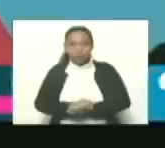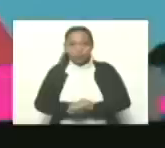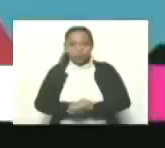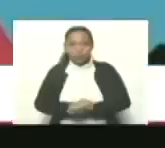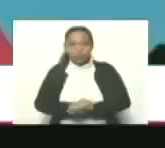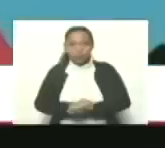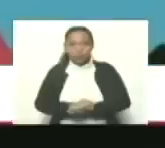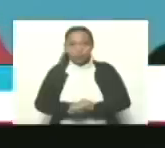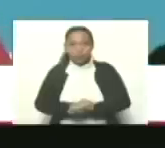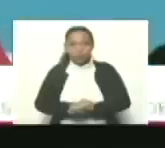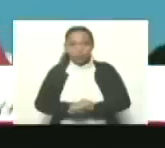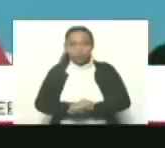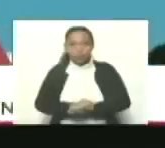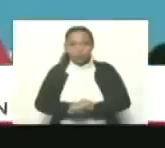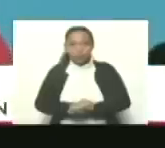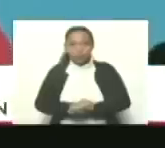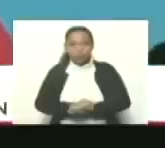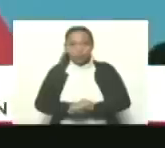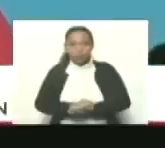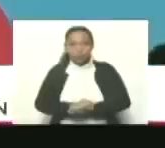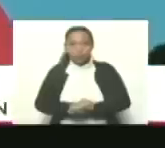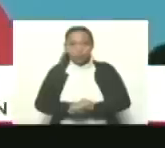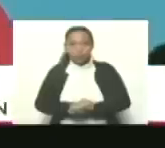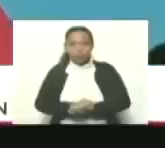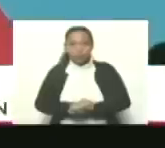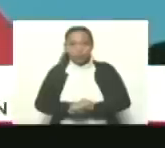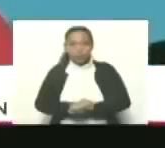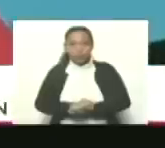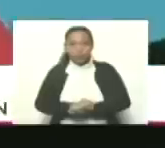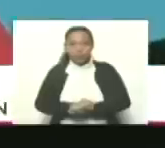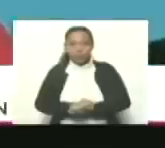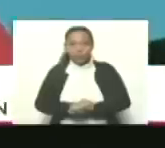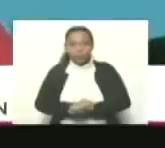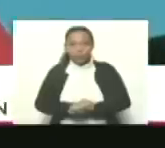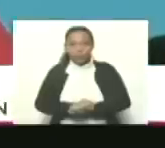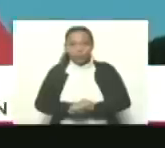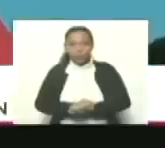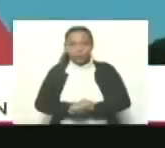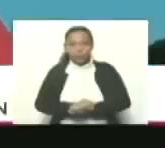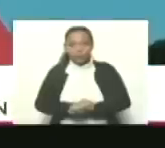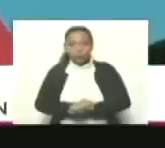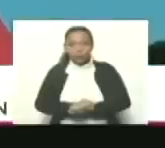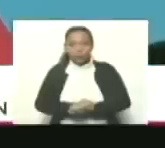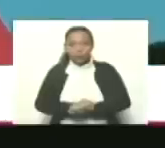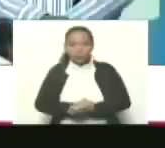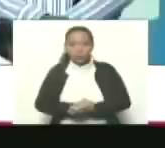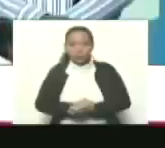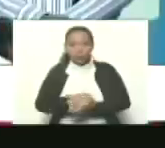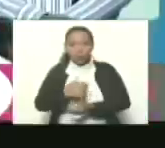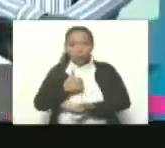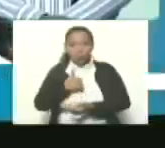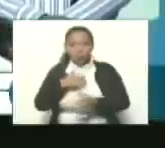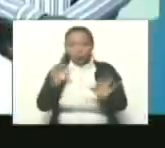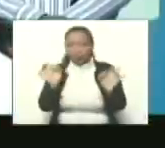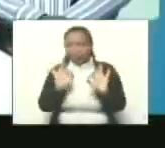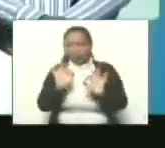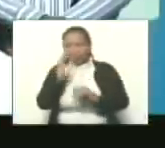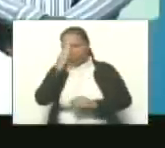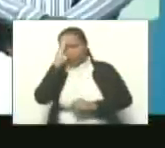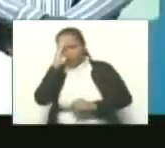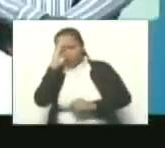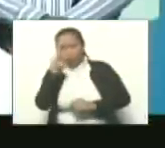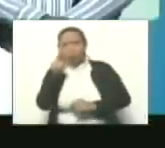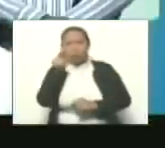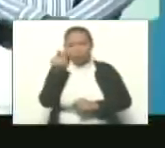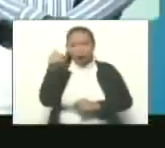زعيما محبوبا ومحترما ومقدرا جدا في العالم العربي والإسلامي No tengo la menor duda, presidente, de que usted